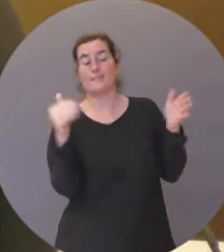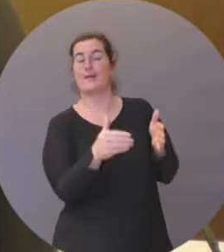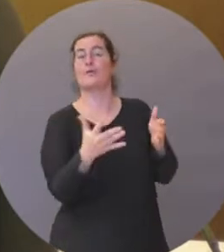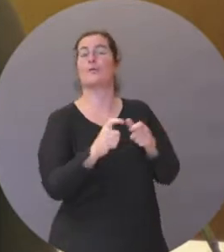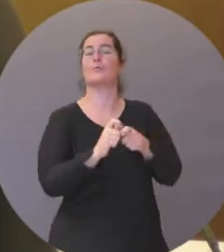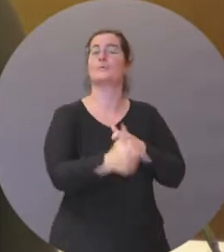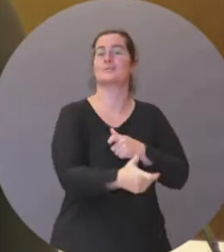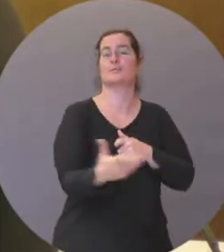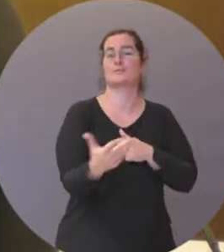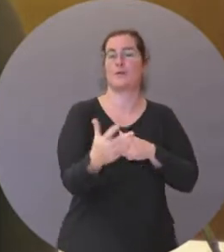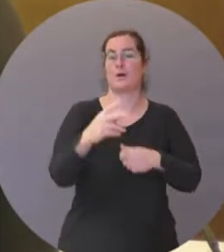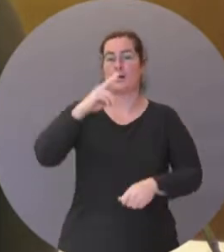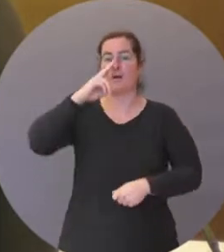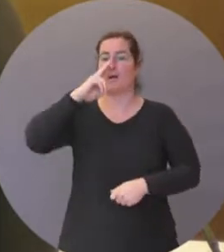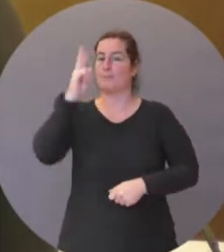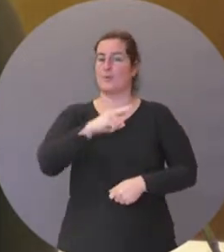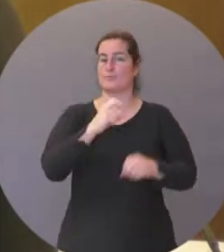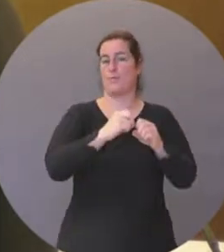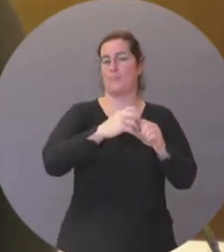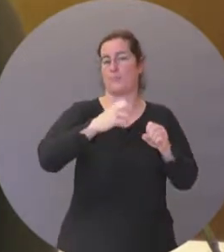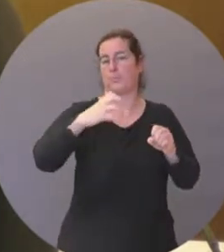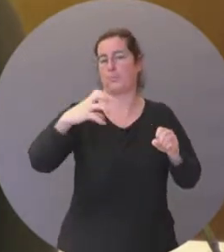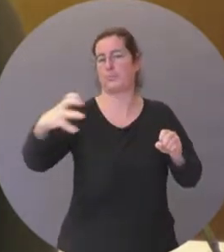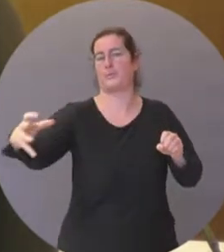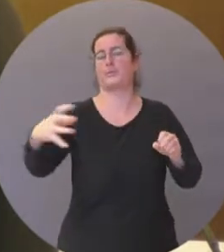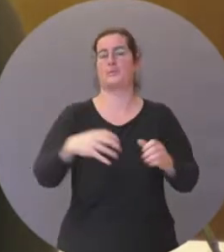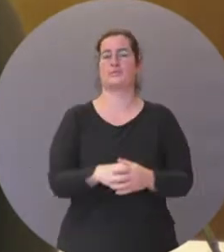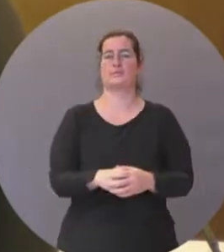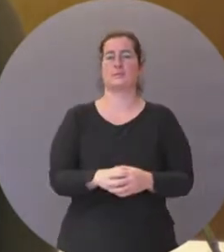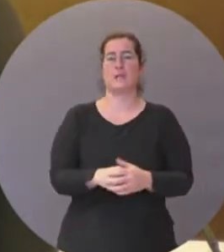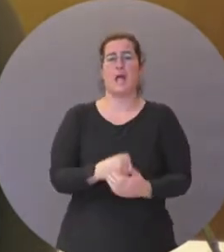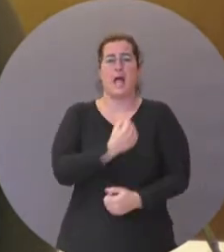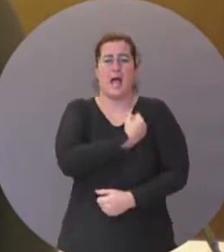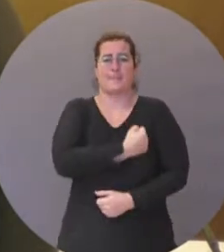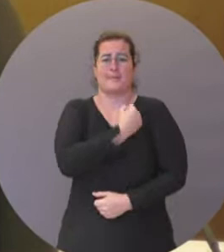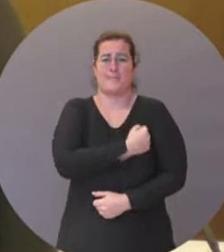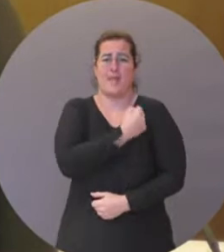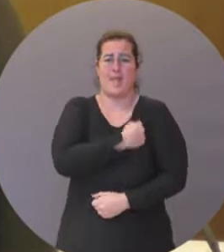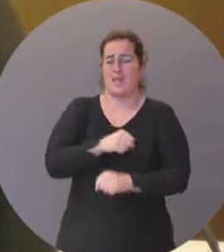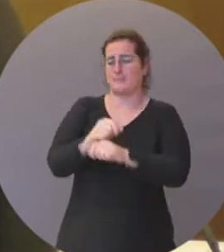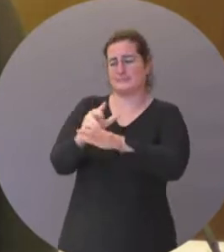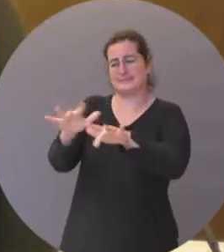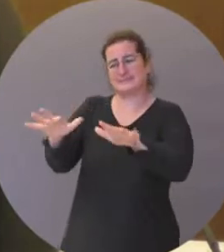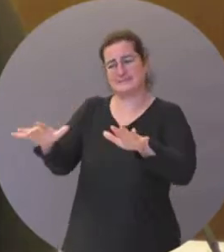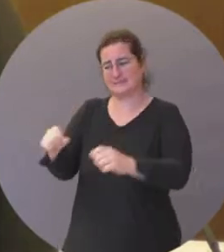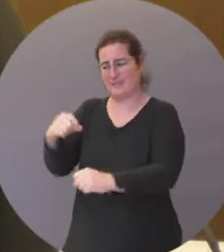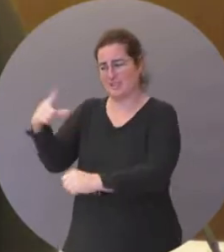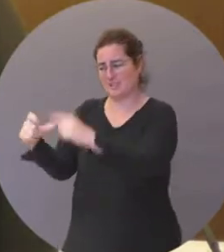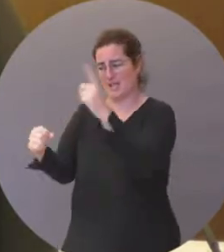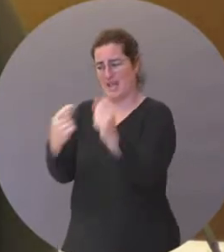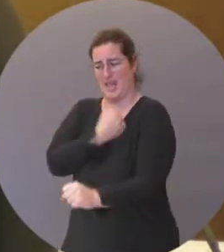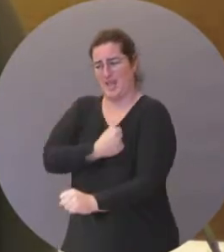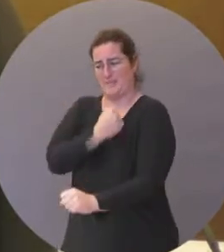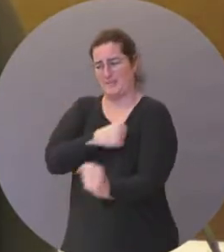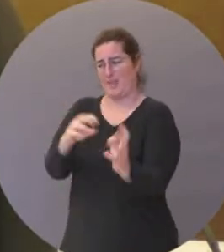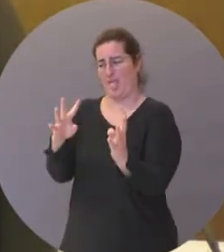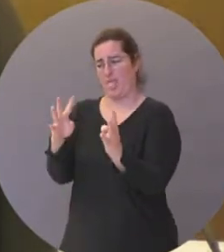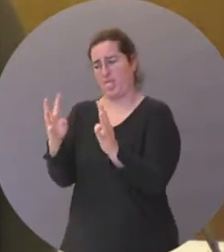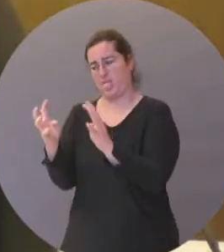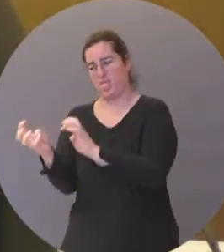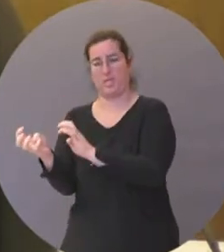a contribué à abîmer le végétal finalement tout ça était